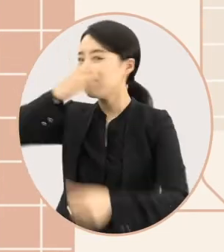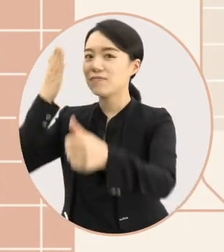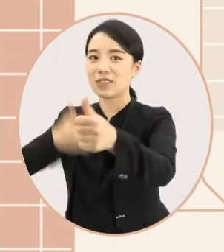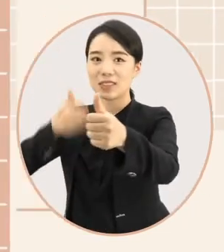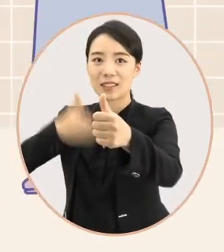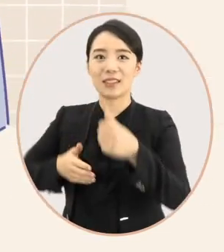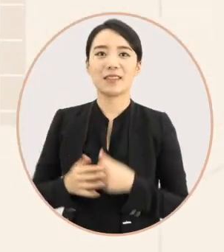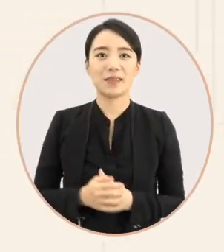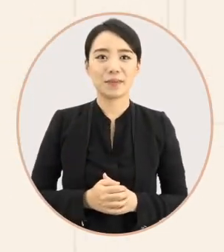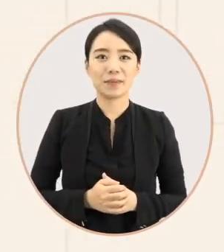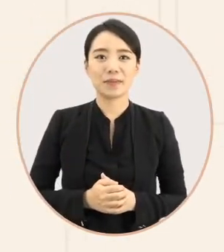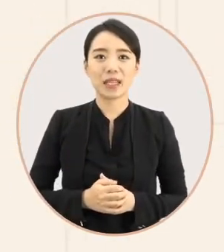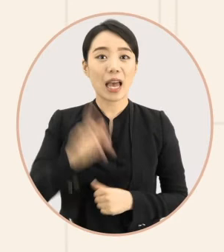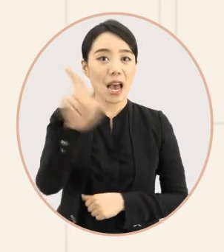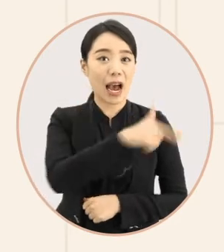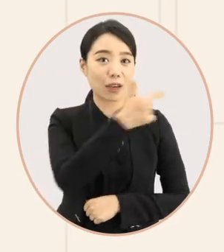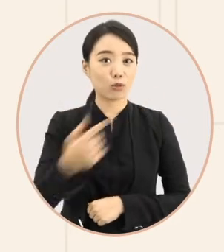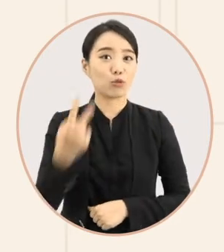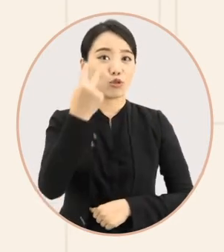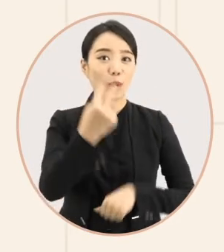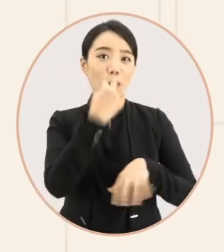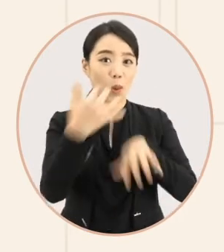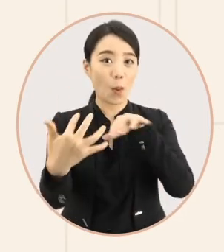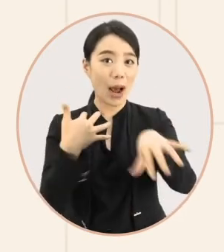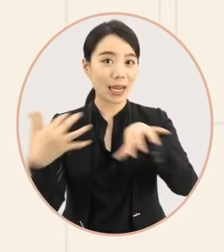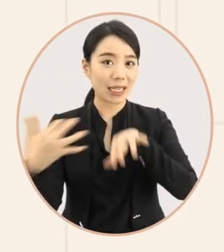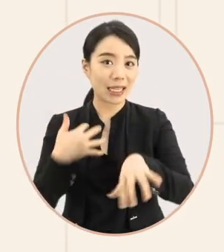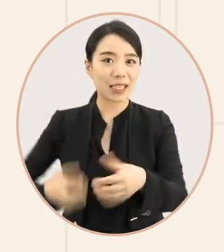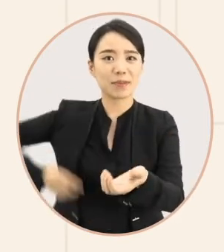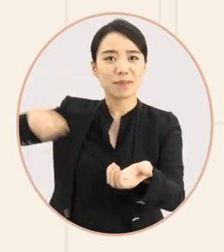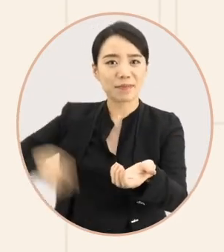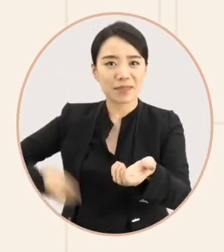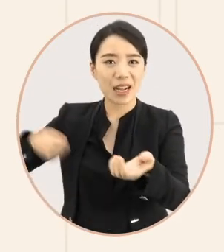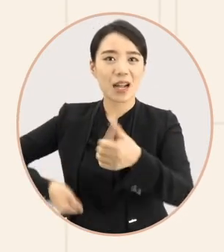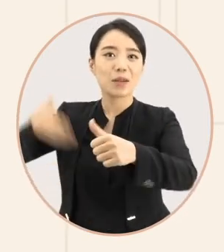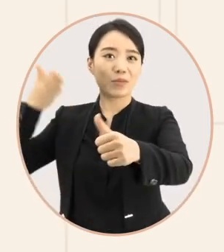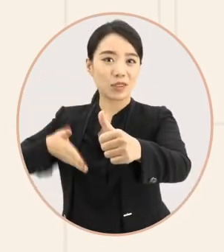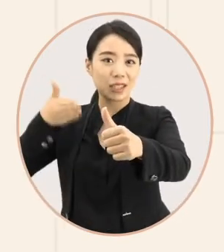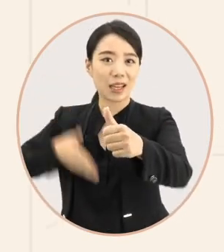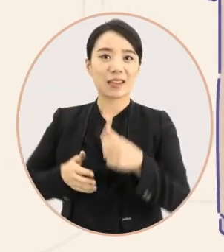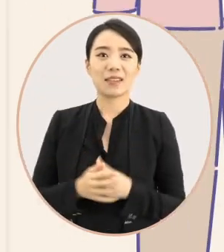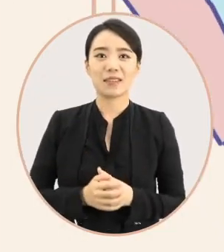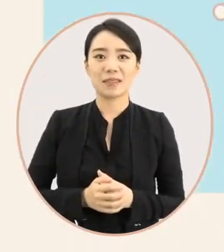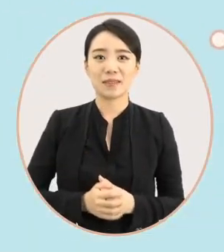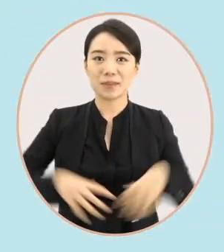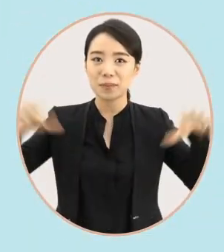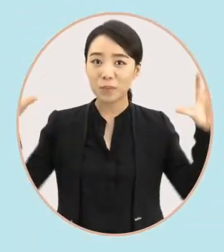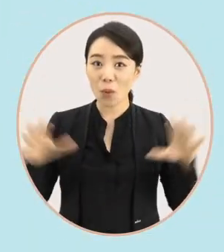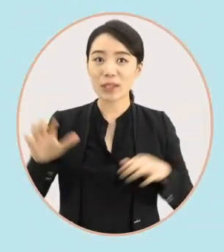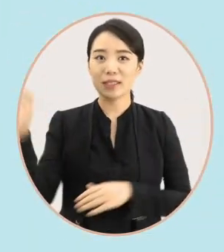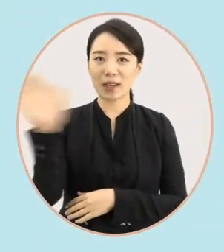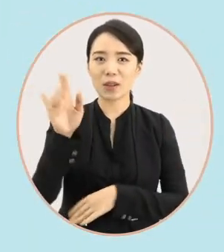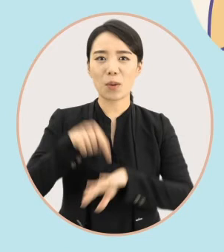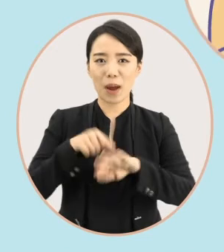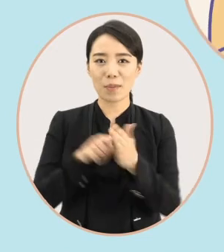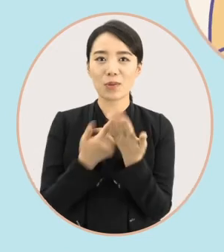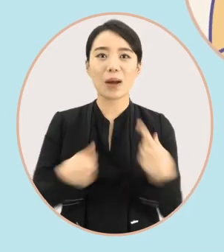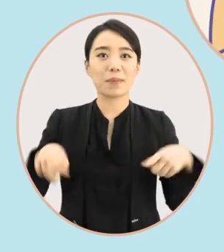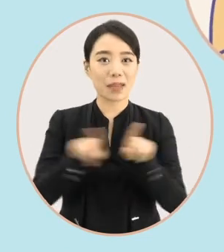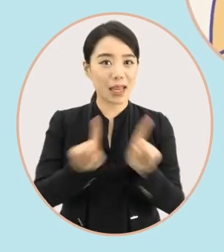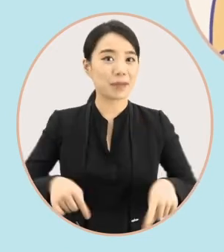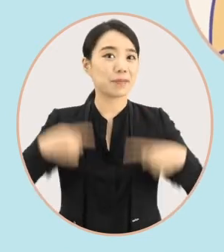지켜주세요. 매일 두 번 이상 환기하고 주기적으로 소독해 주세요. 모이지